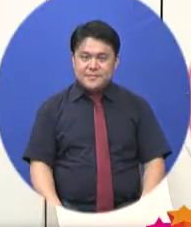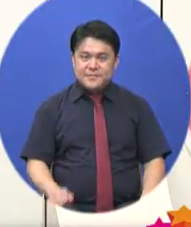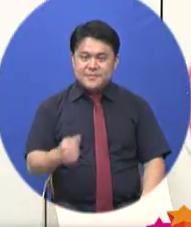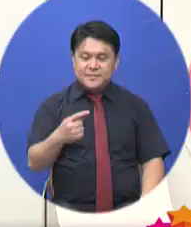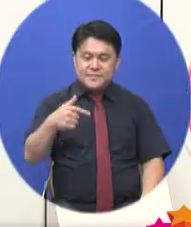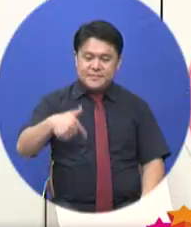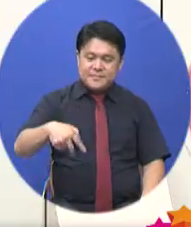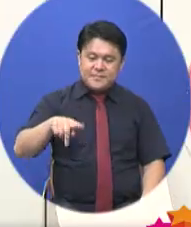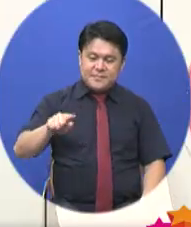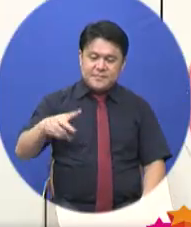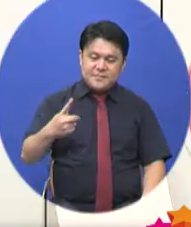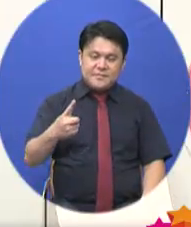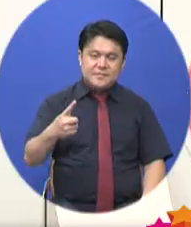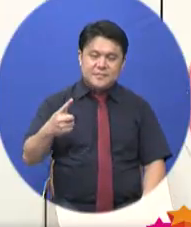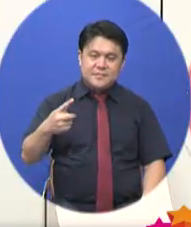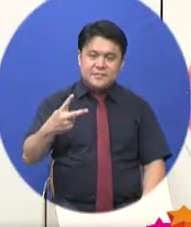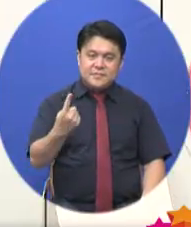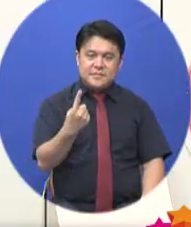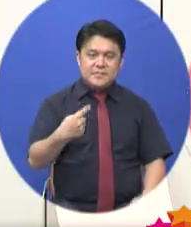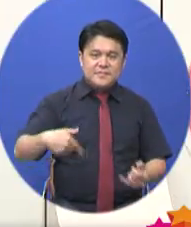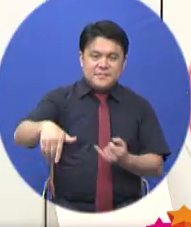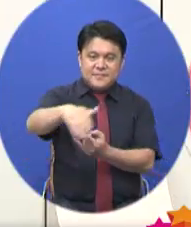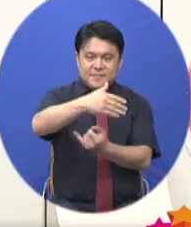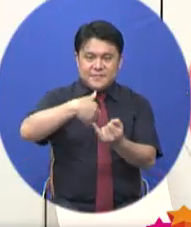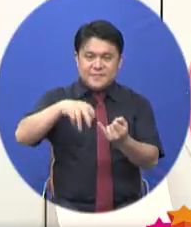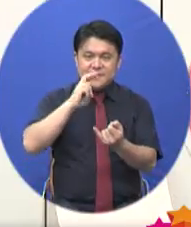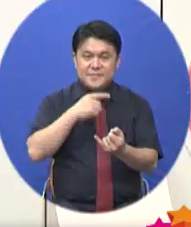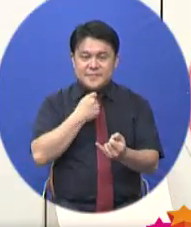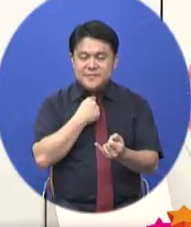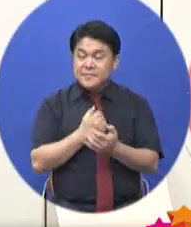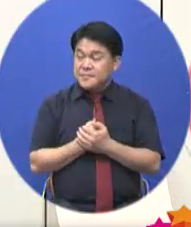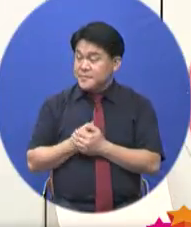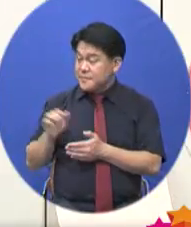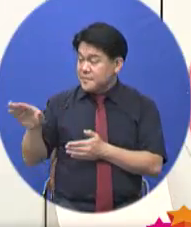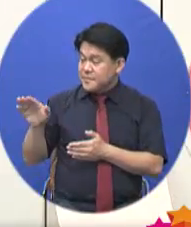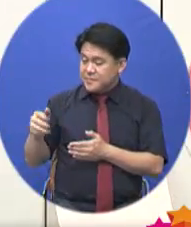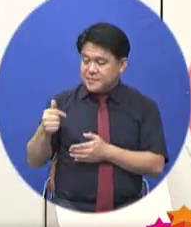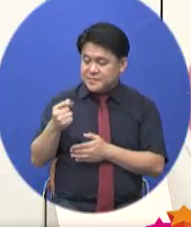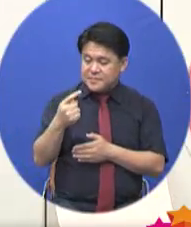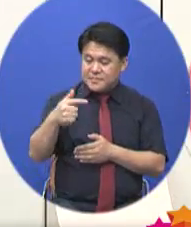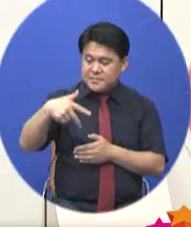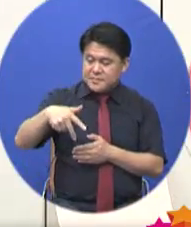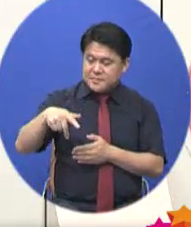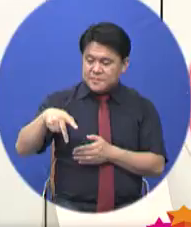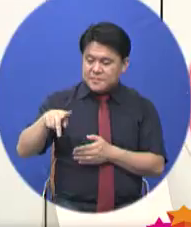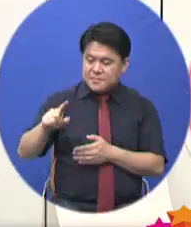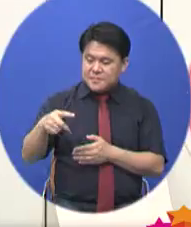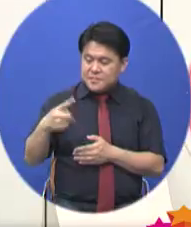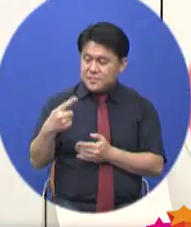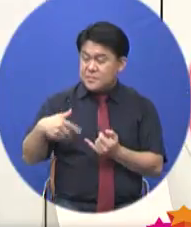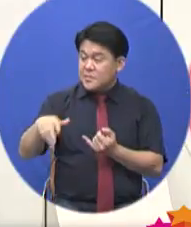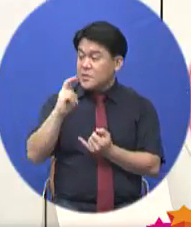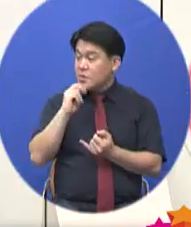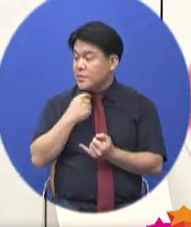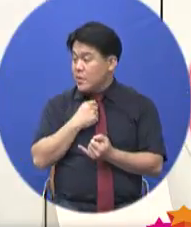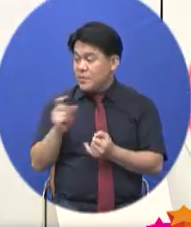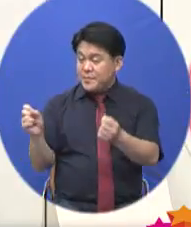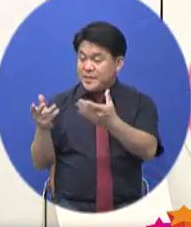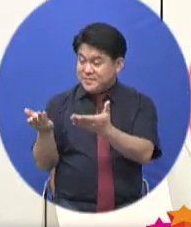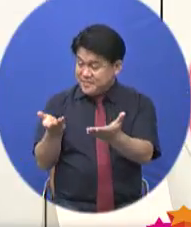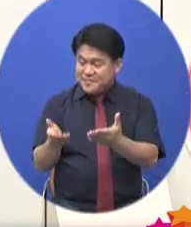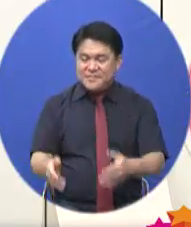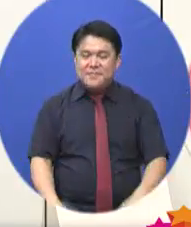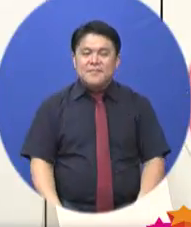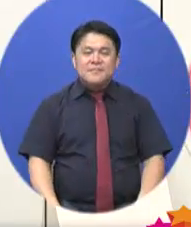아가씨. 흑산도 아가씨. 예예. 예. 선생님 흑산도 아가씨 부르신다는데. 네. 우리 난소심 어머님하고